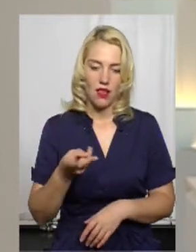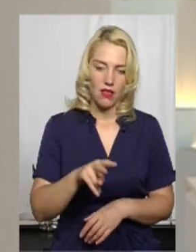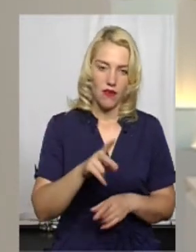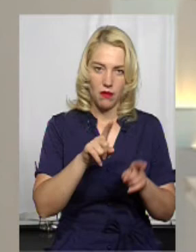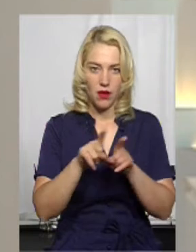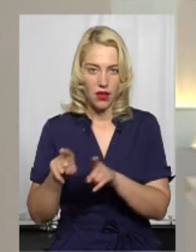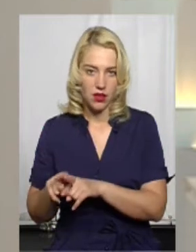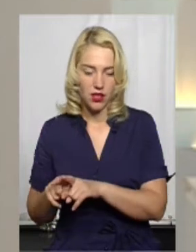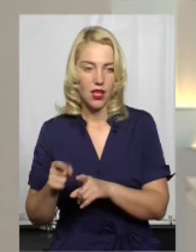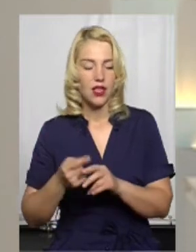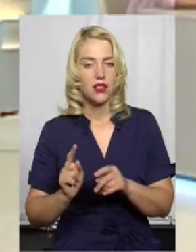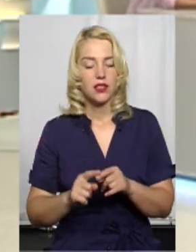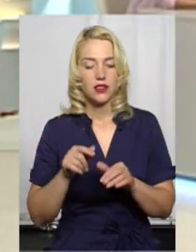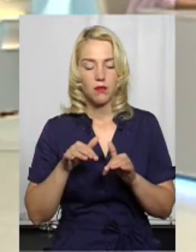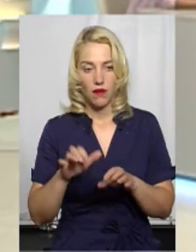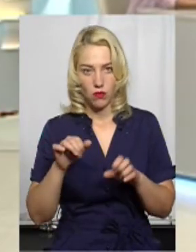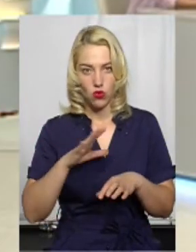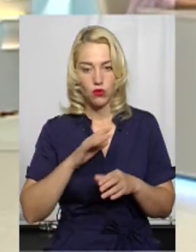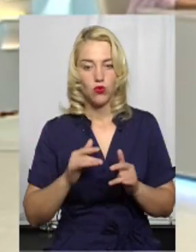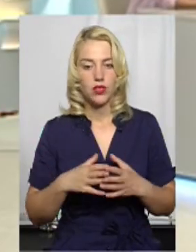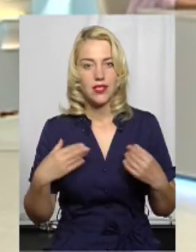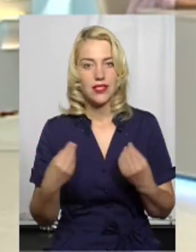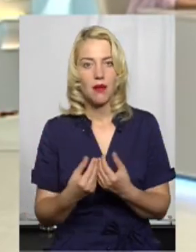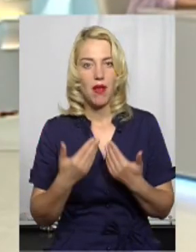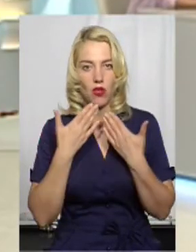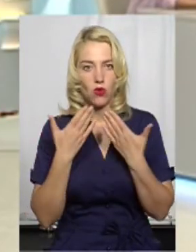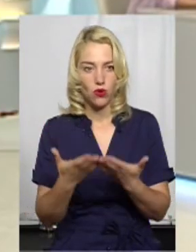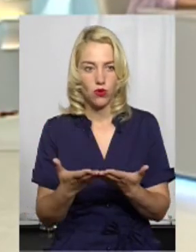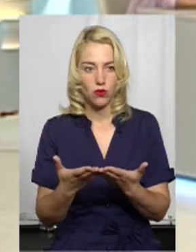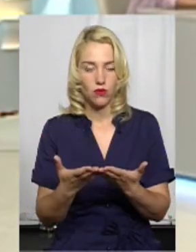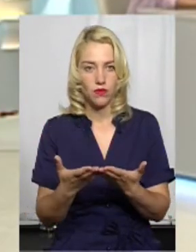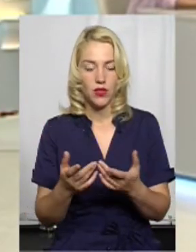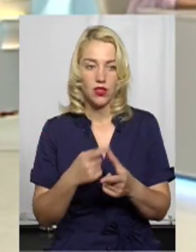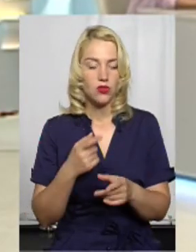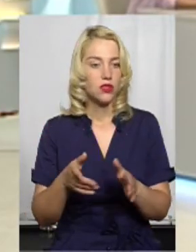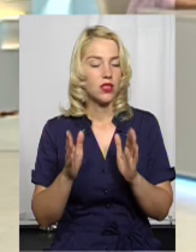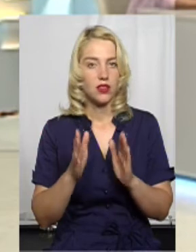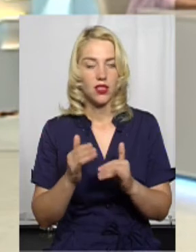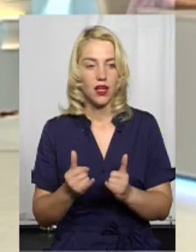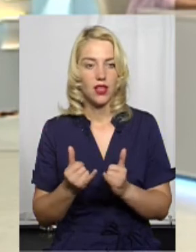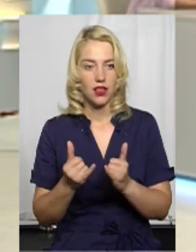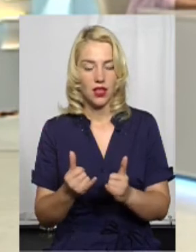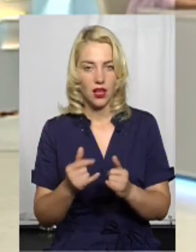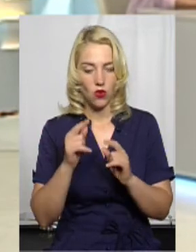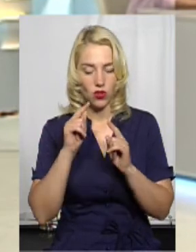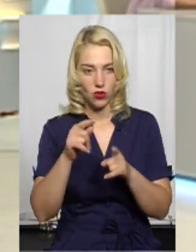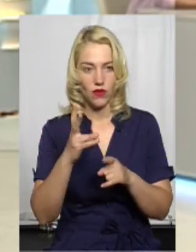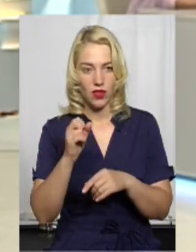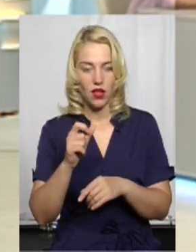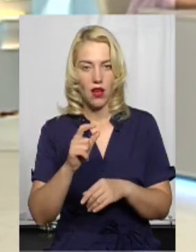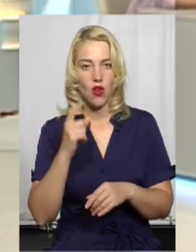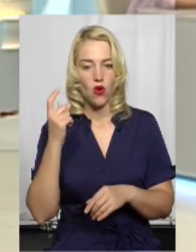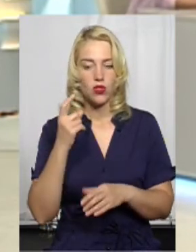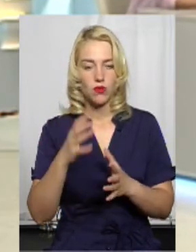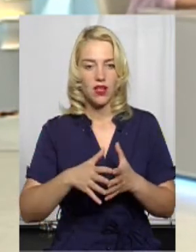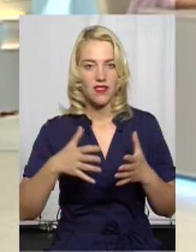От ця справа може бути справою сімейною? Чи це тільки для орієнтована вона на